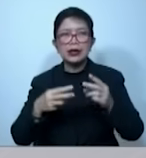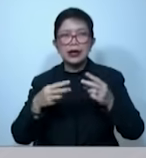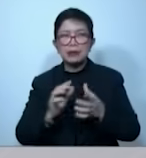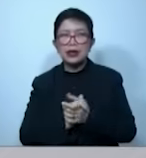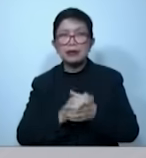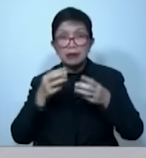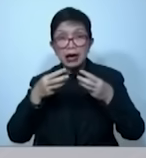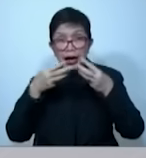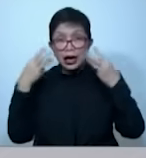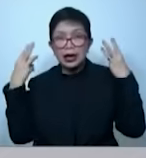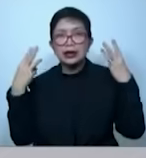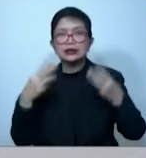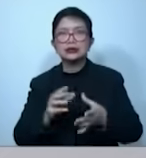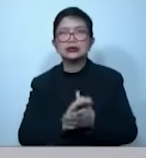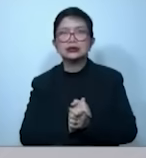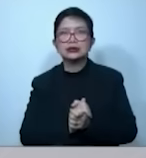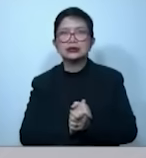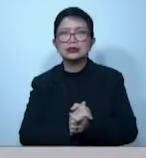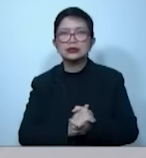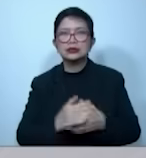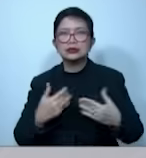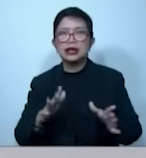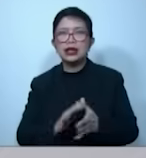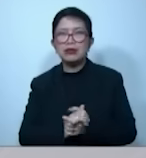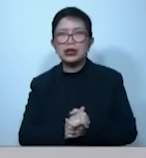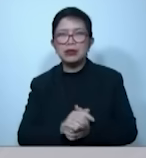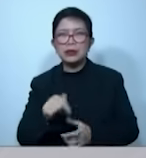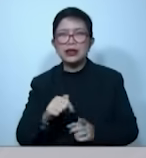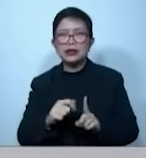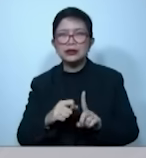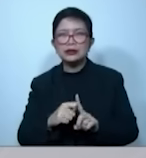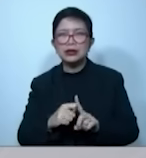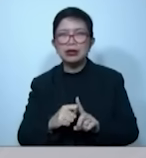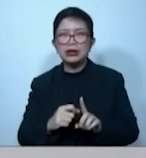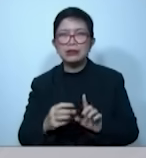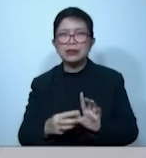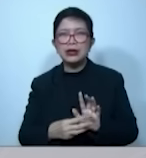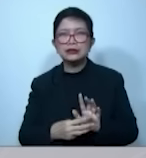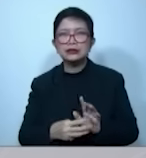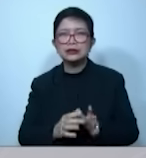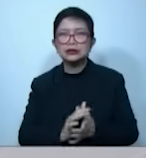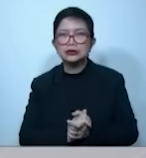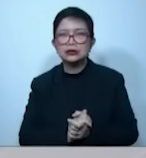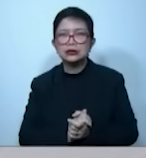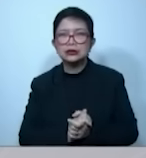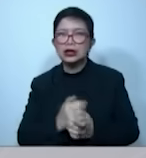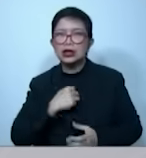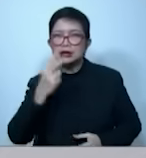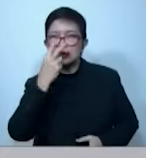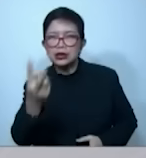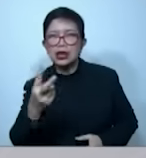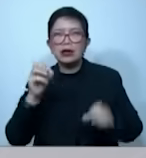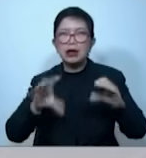tetapi rasa keadilan masih belum muncul pada saat ini kita menyaksikan masih